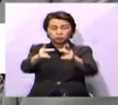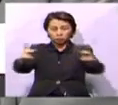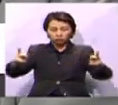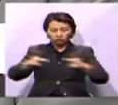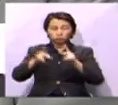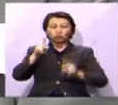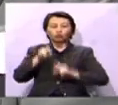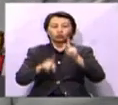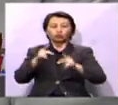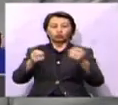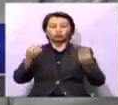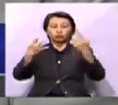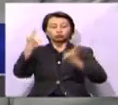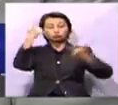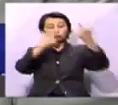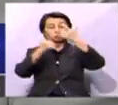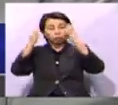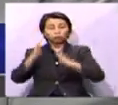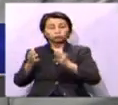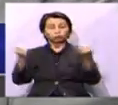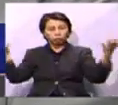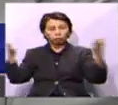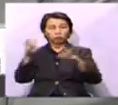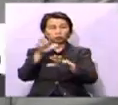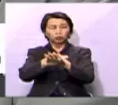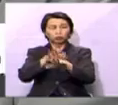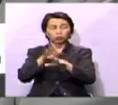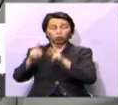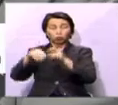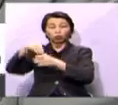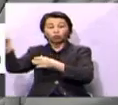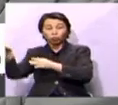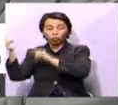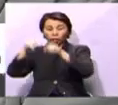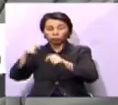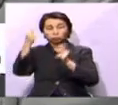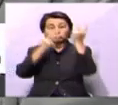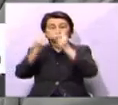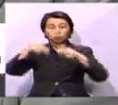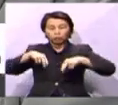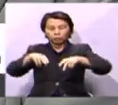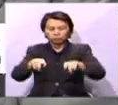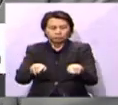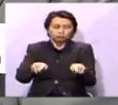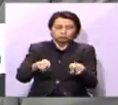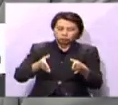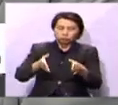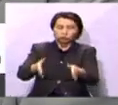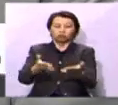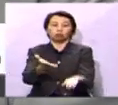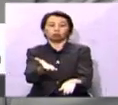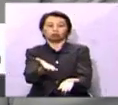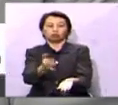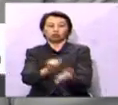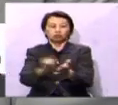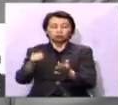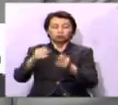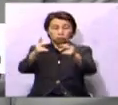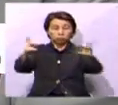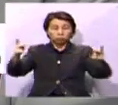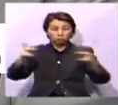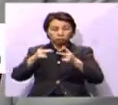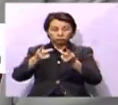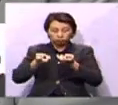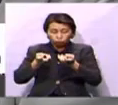iaitu pelancong terutamanya overseas, luar negara dan di mana kawasan ini juga, kawasan Bukit Bintang